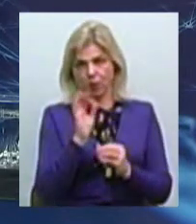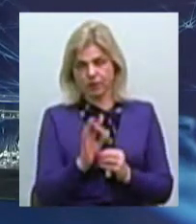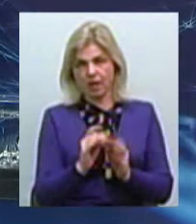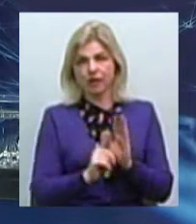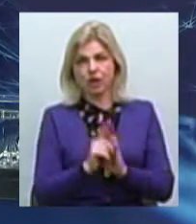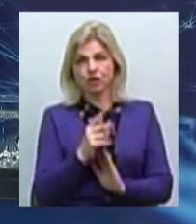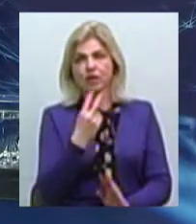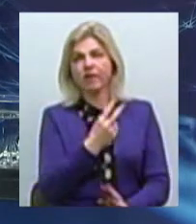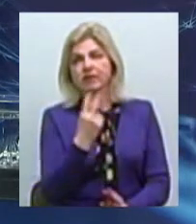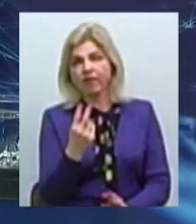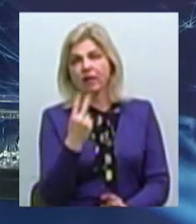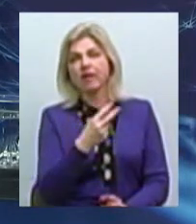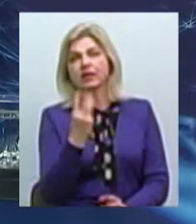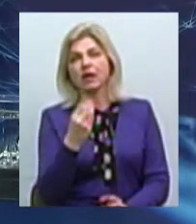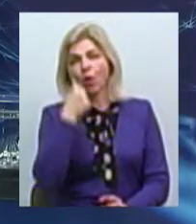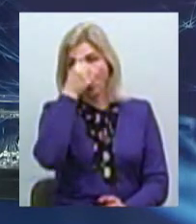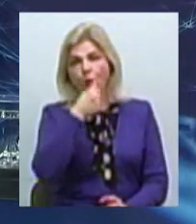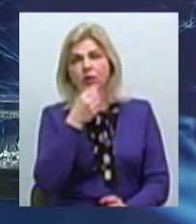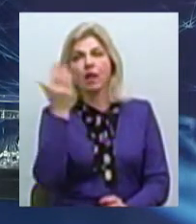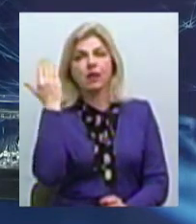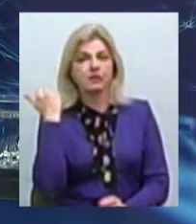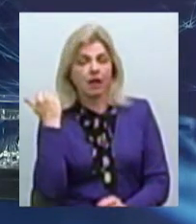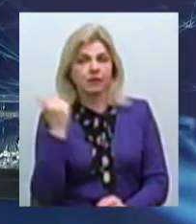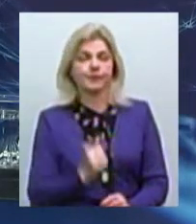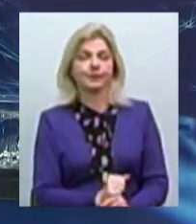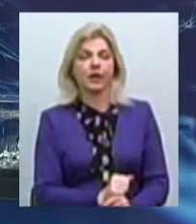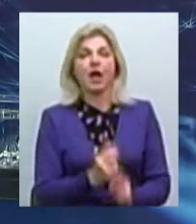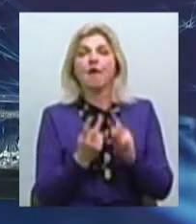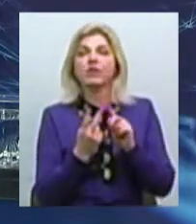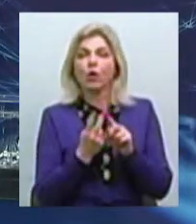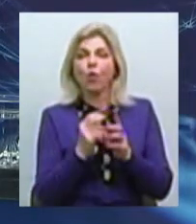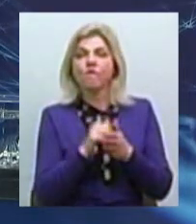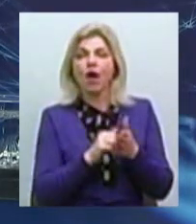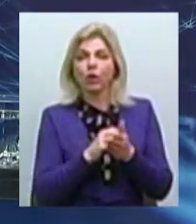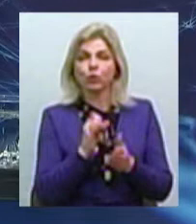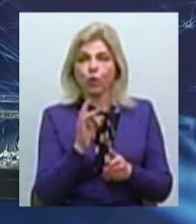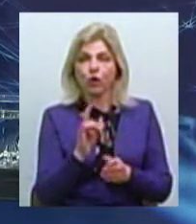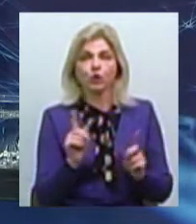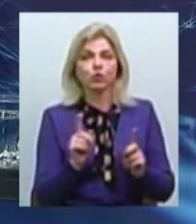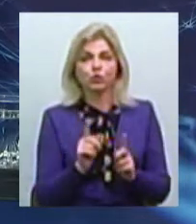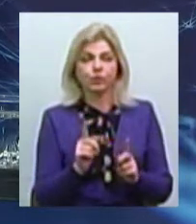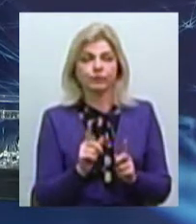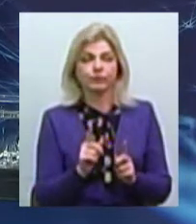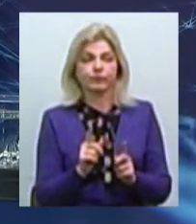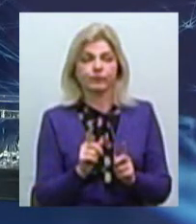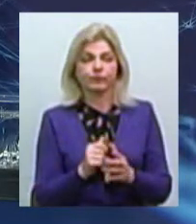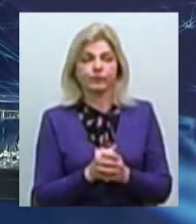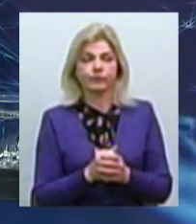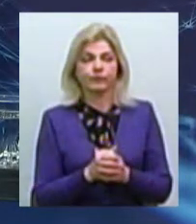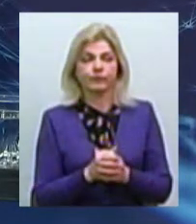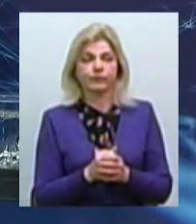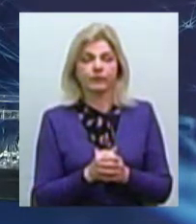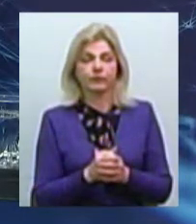23 года назад а сама мои мысли хоть вот ну и второй фактор который на это